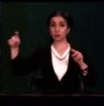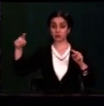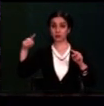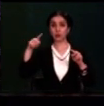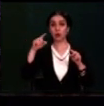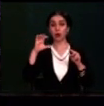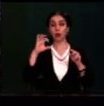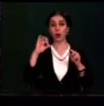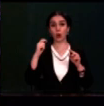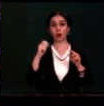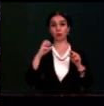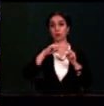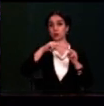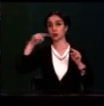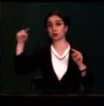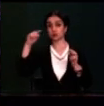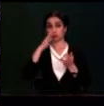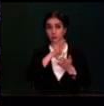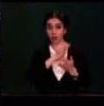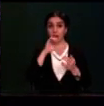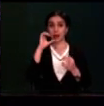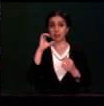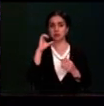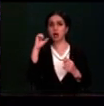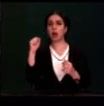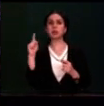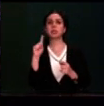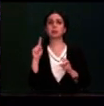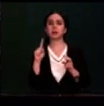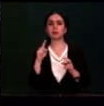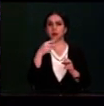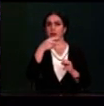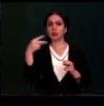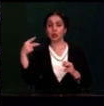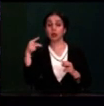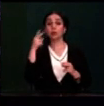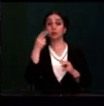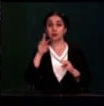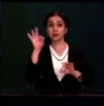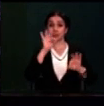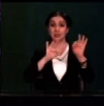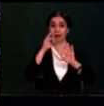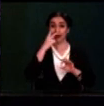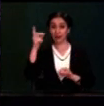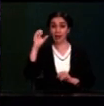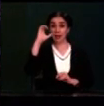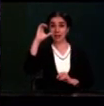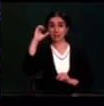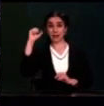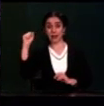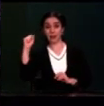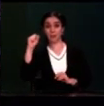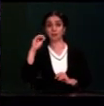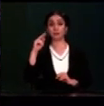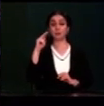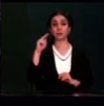tutashtiruvchi og'malarni o'tkazib oldik. S, A nimaga teng? Chizmamizda mana S, A